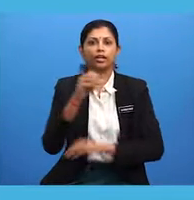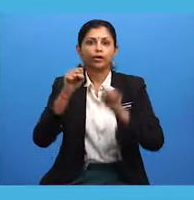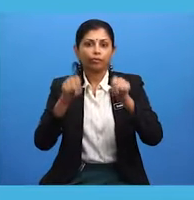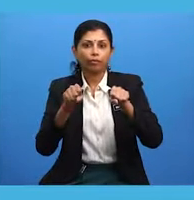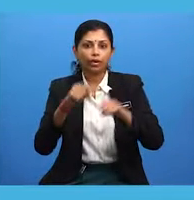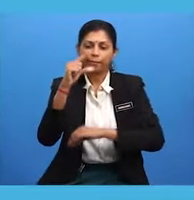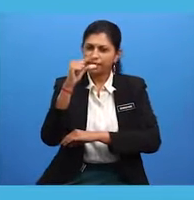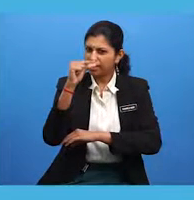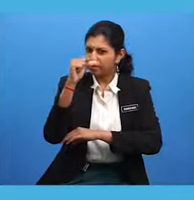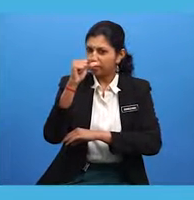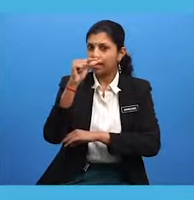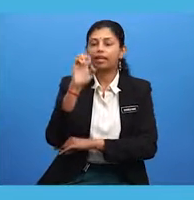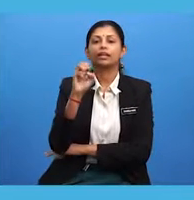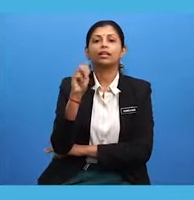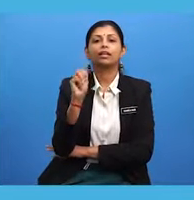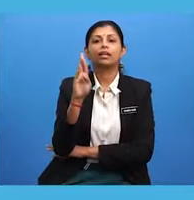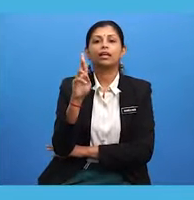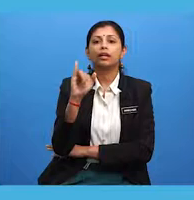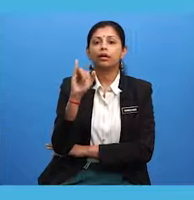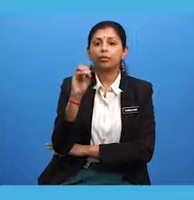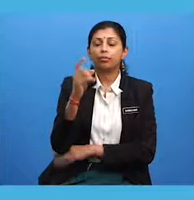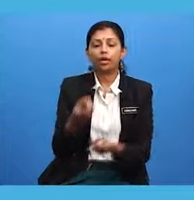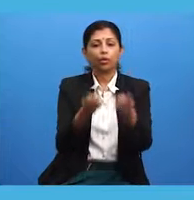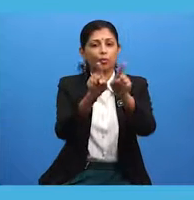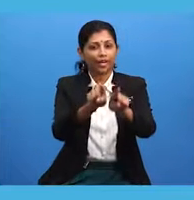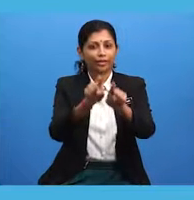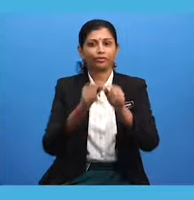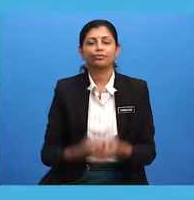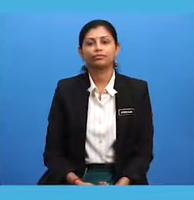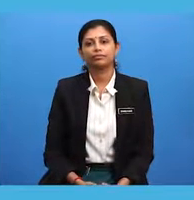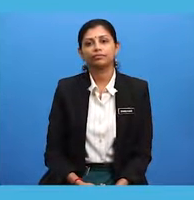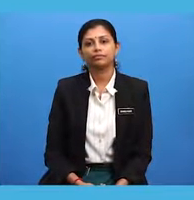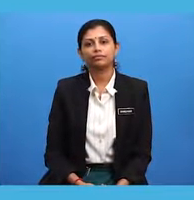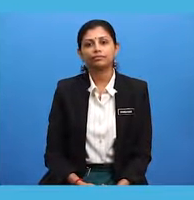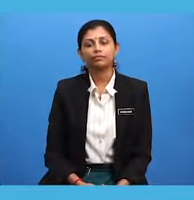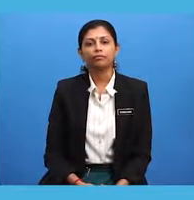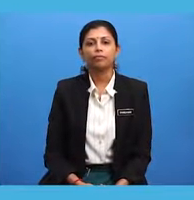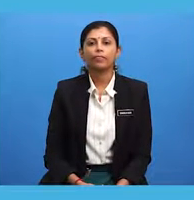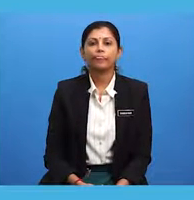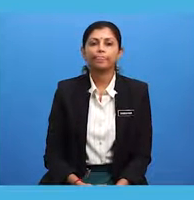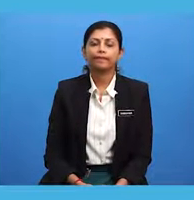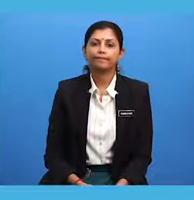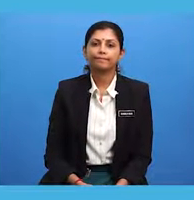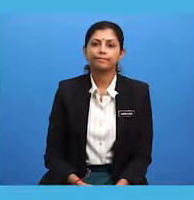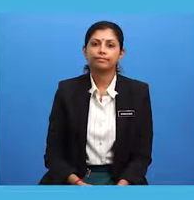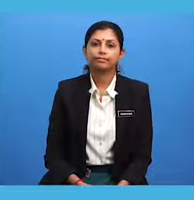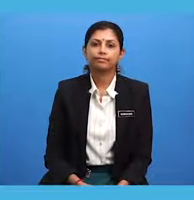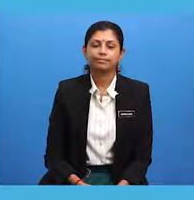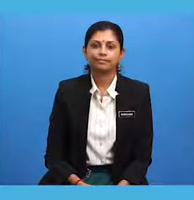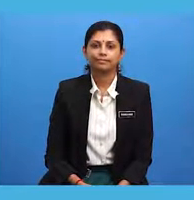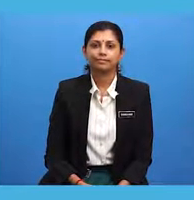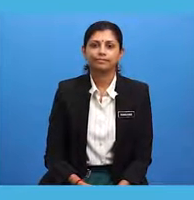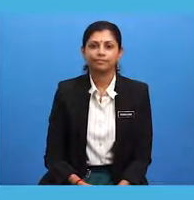telah dipersenyawakan dan membolehkan pemempelan embrio berlaku.